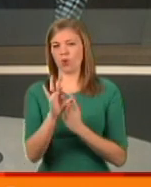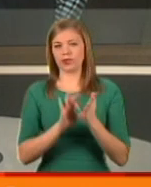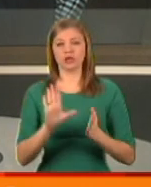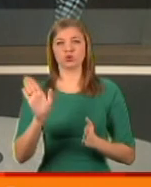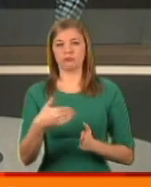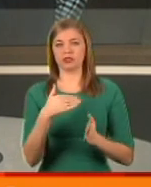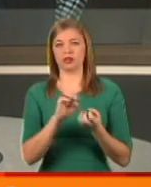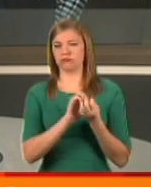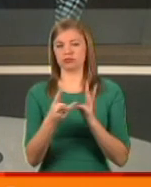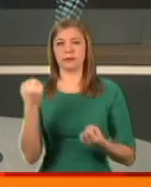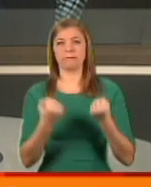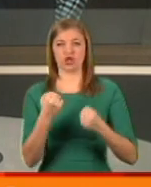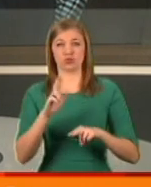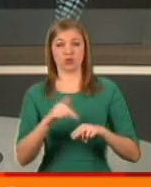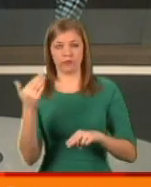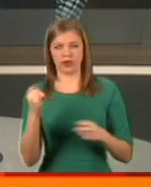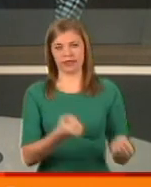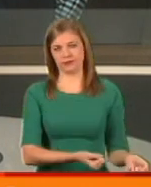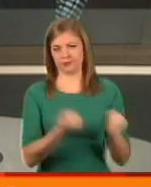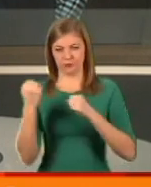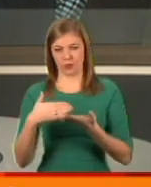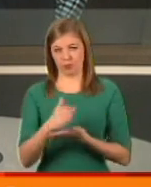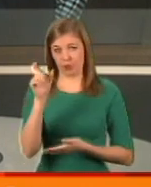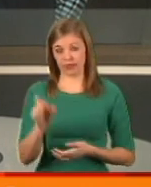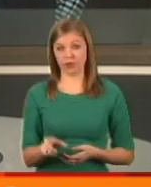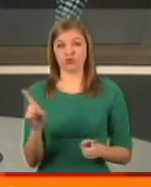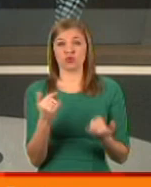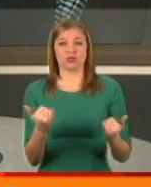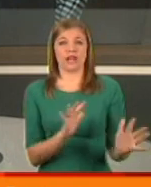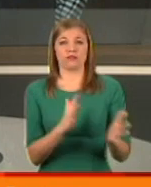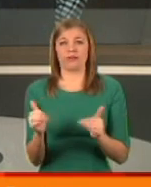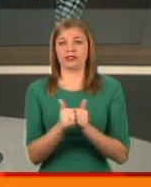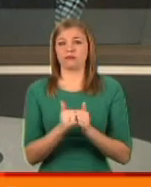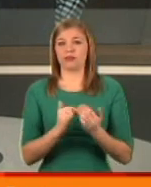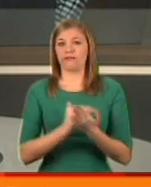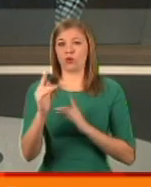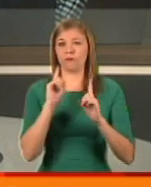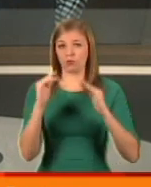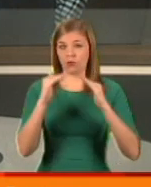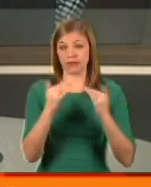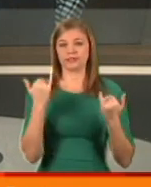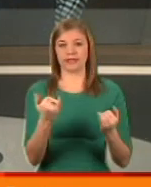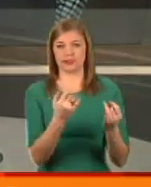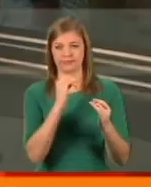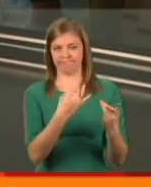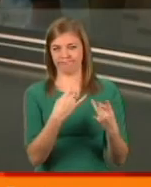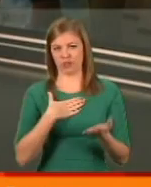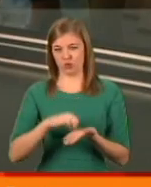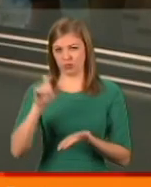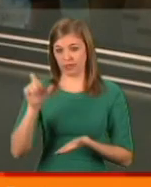як розтрощили машину силовиків і витягли звідти політика. Що зараз відбувається біля стін Верховної Ради, дізнаємося від Євгенії